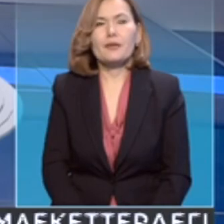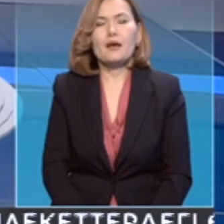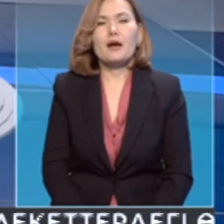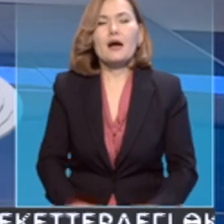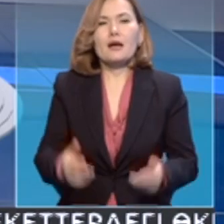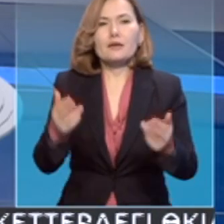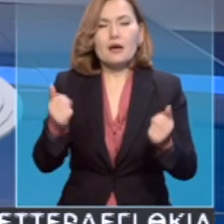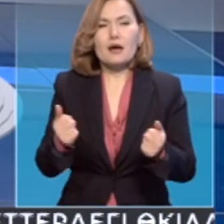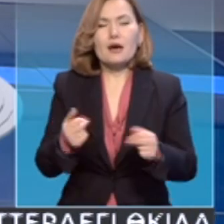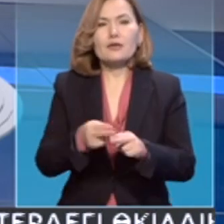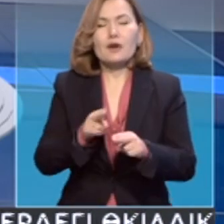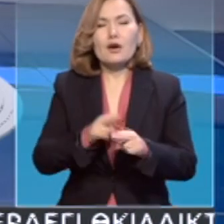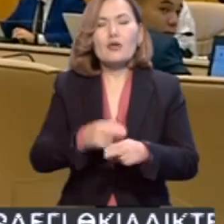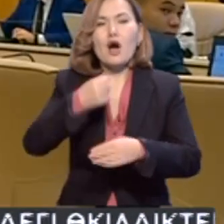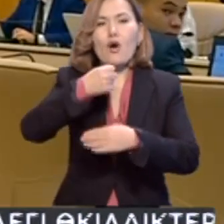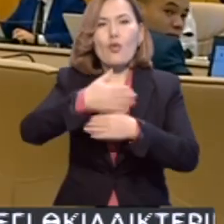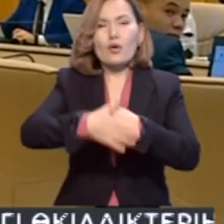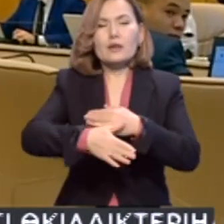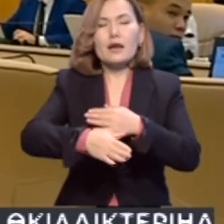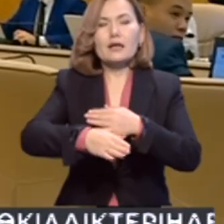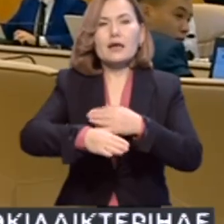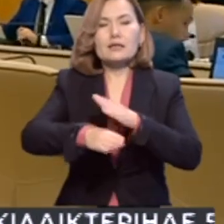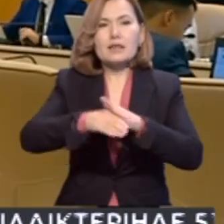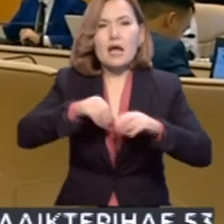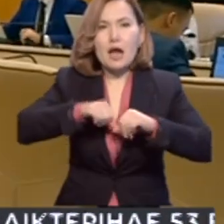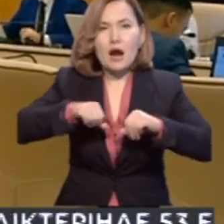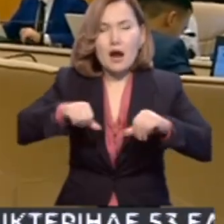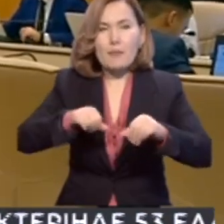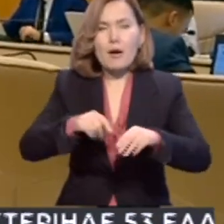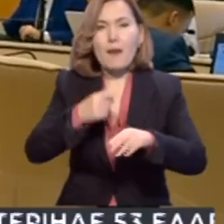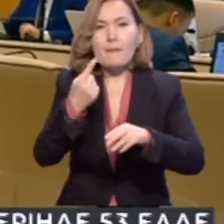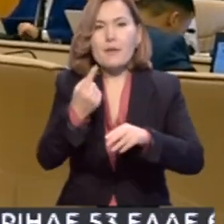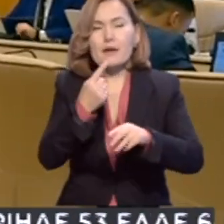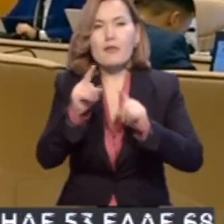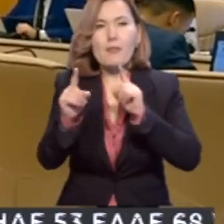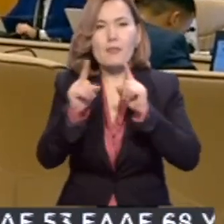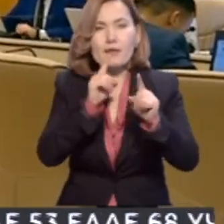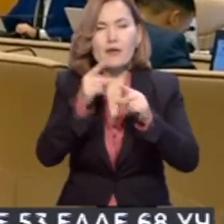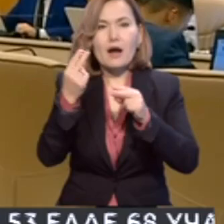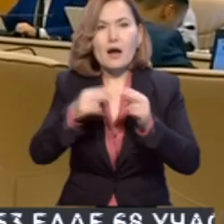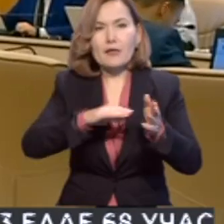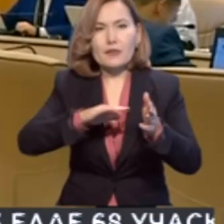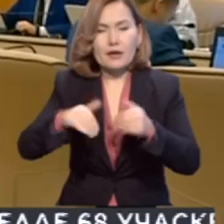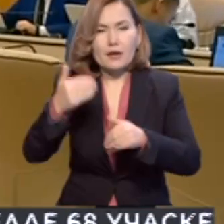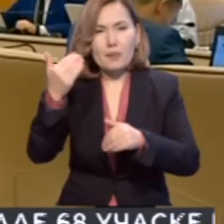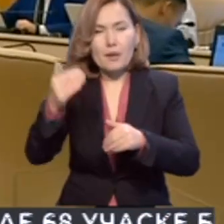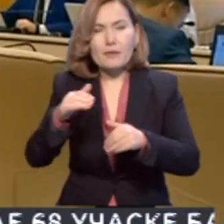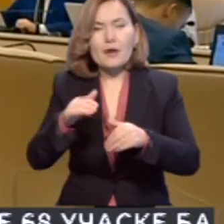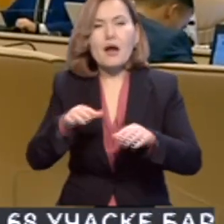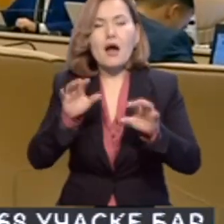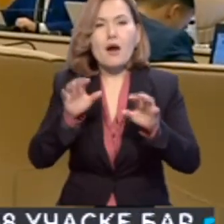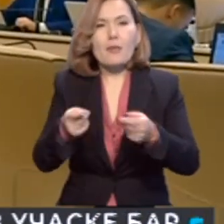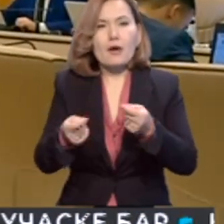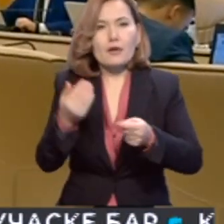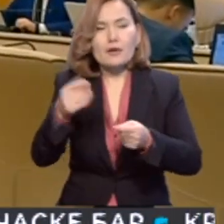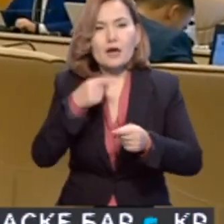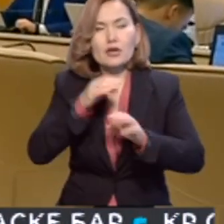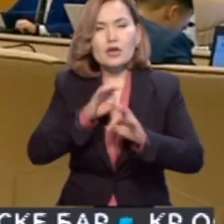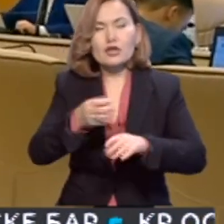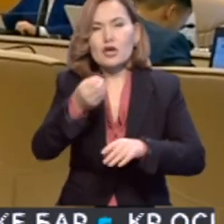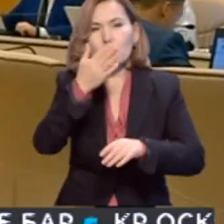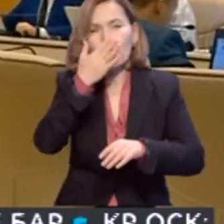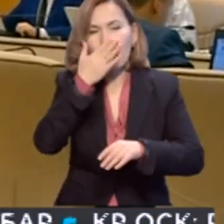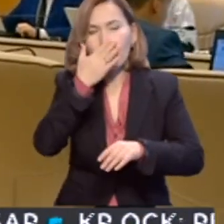Рахмет, әріптес. Біраз бұрын орталық сайлау комиссиясындағы алғашқы брифинг аяқталды. Комиссия мүшесі Константин Петровтың айтуынша,